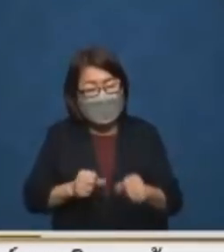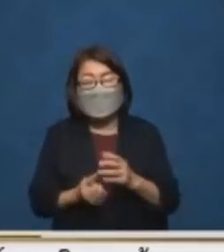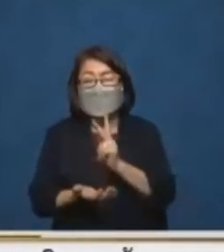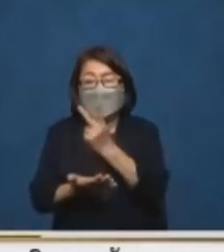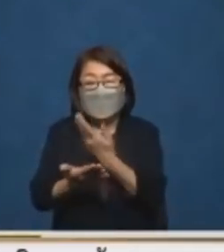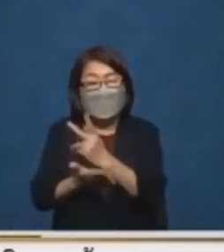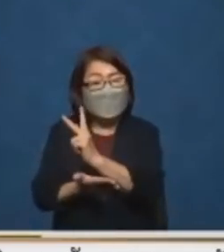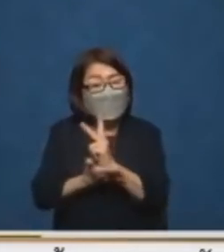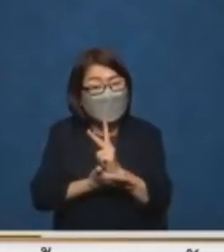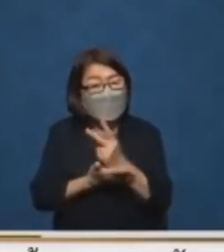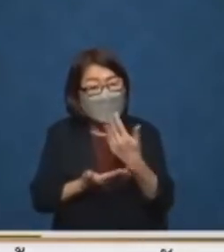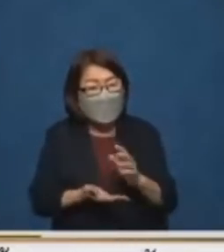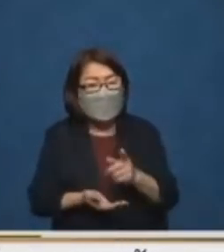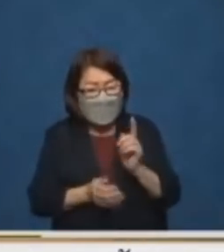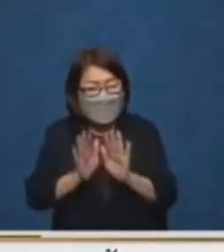้วแต่ท่านไม่ฟัง